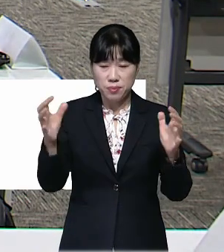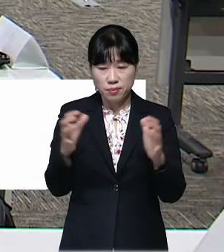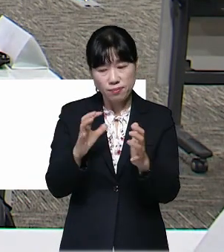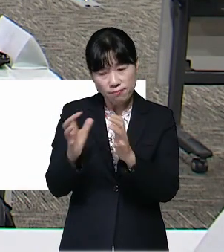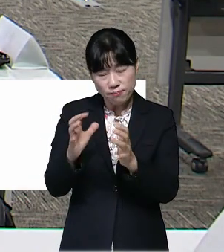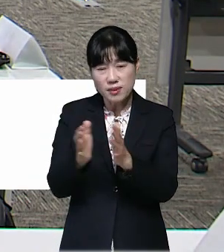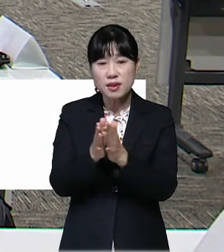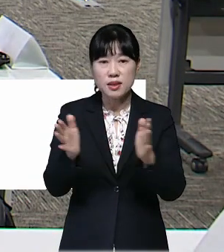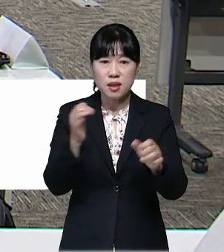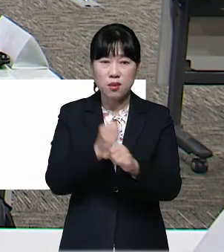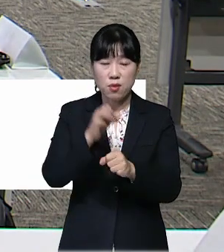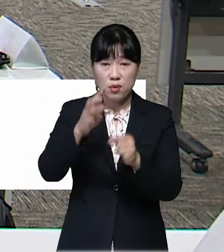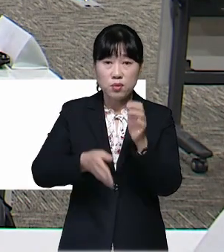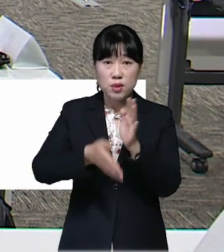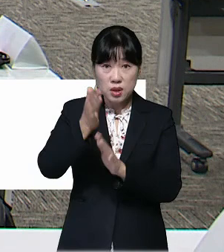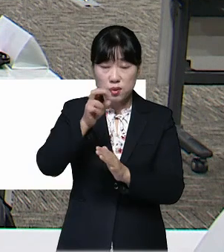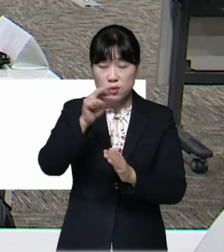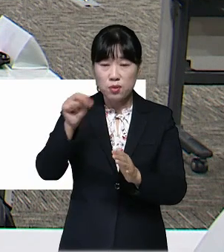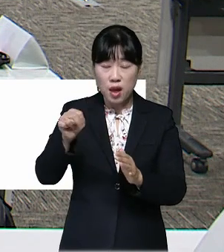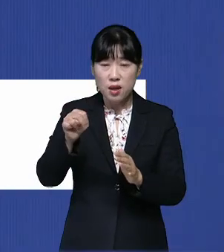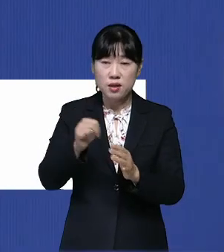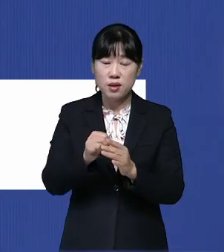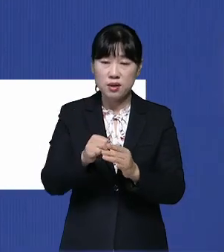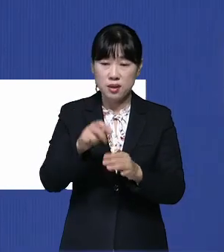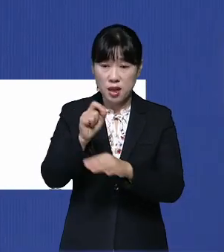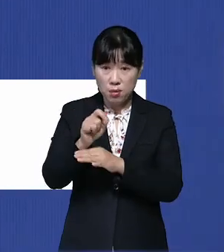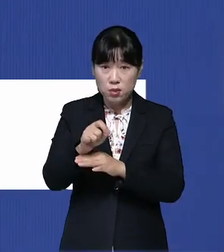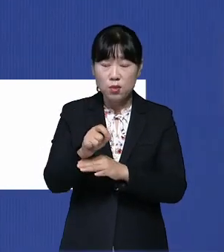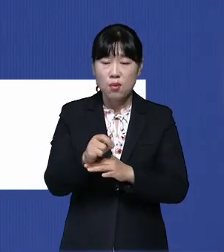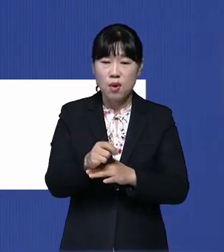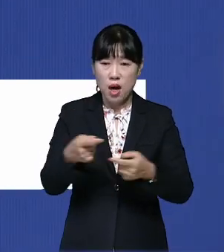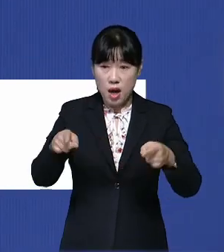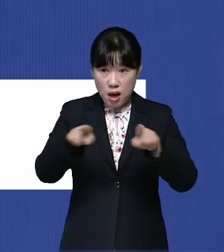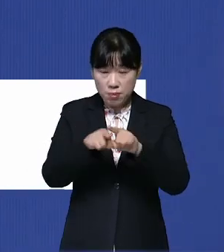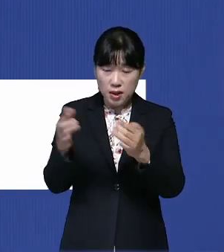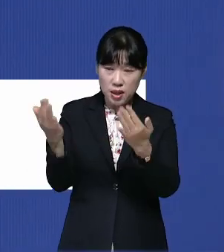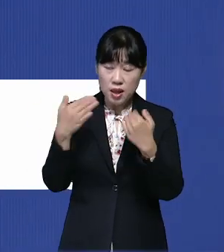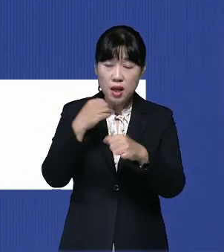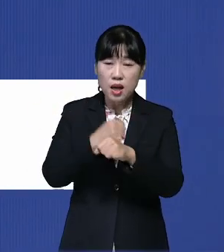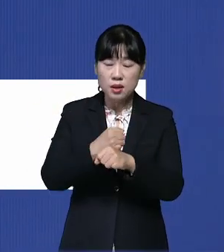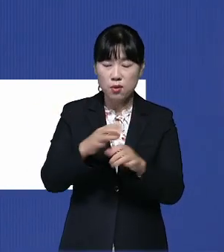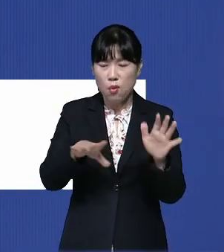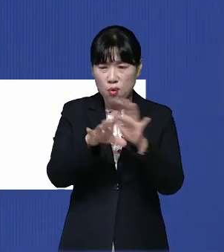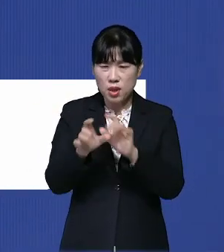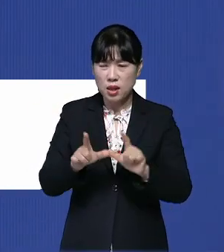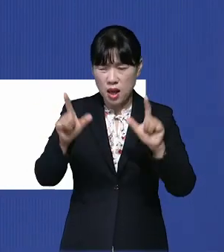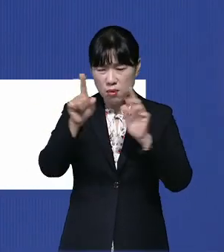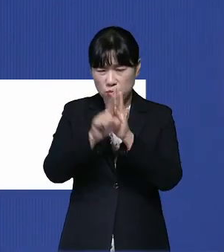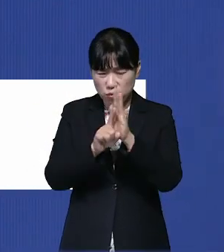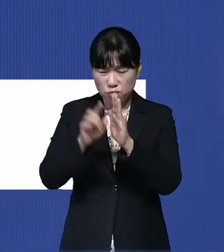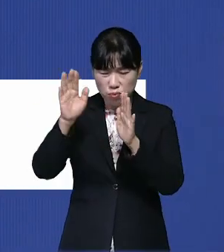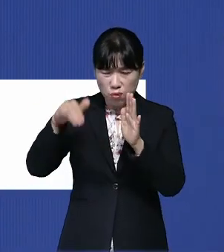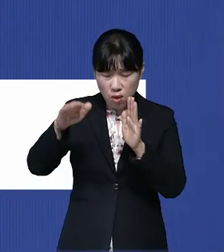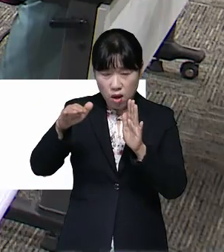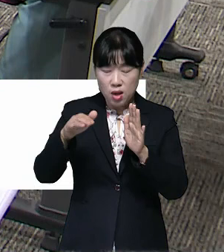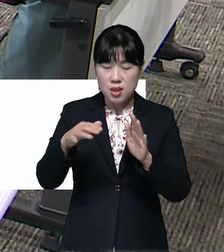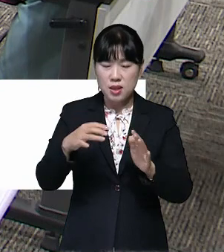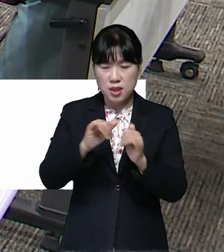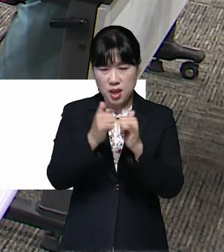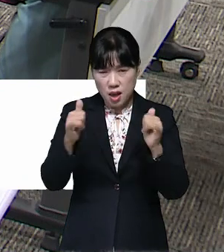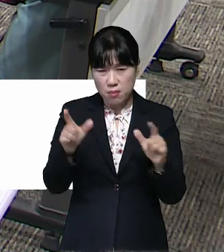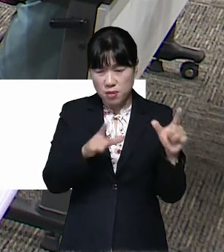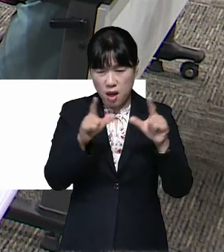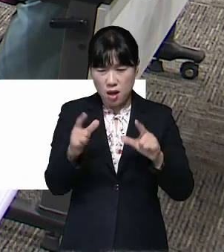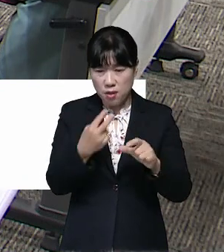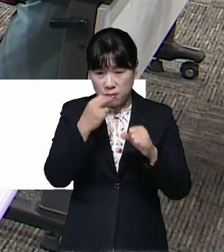광주시와 UN인권최고대표사무소 등이 공동주최하는 인권도시 포럼은 코로나와 기후위기 속에 인류 생존과